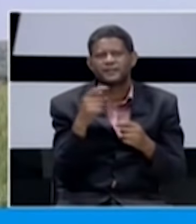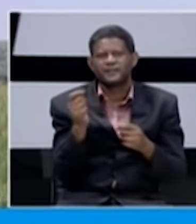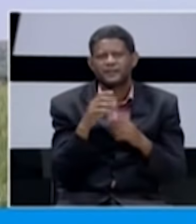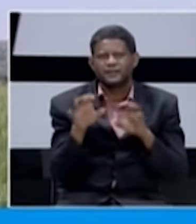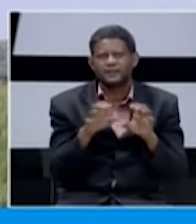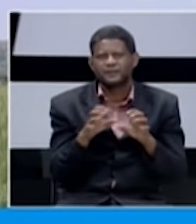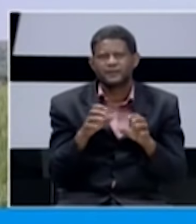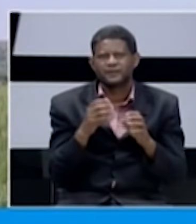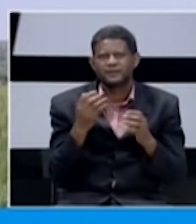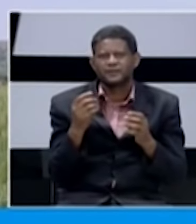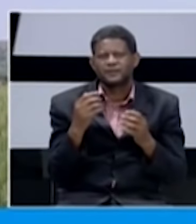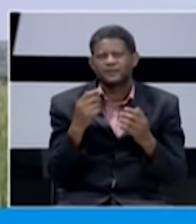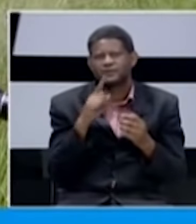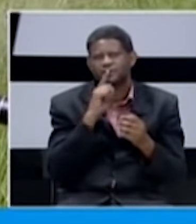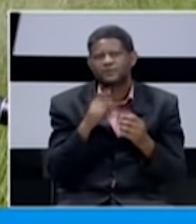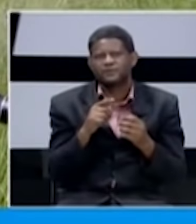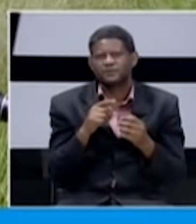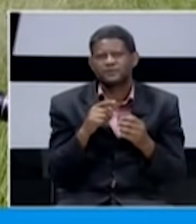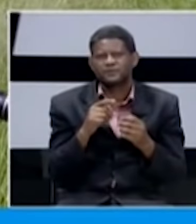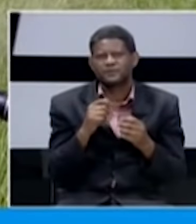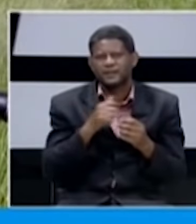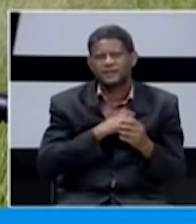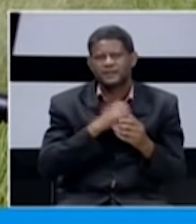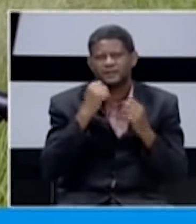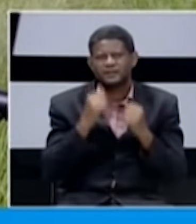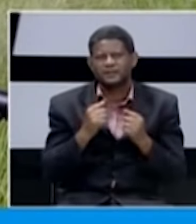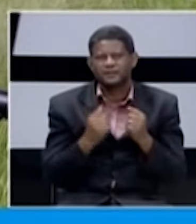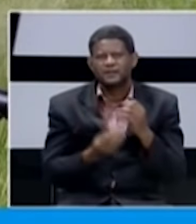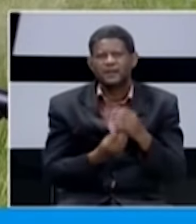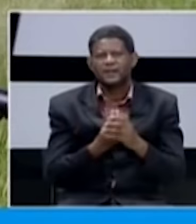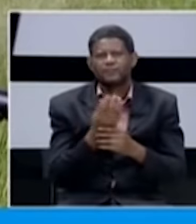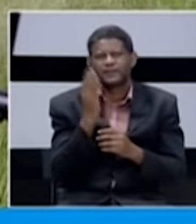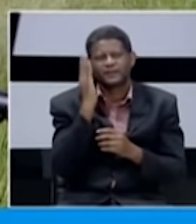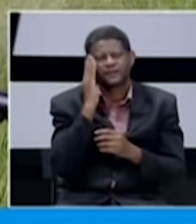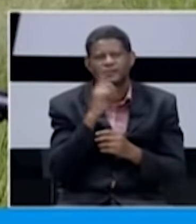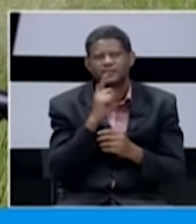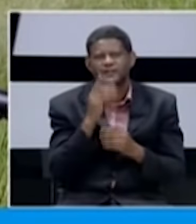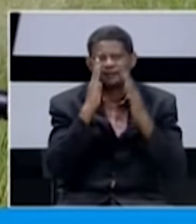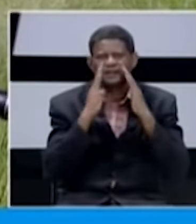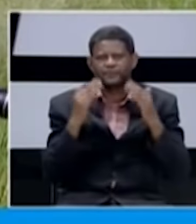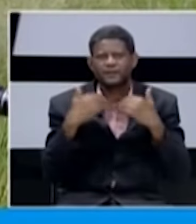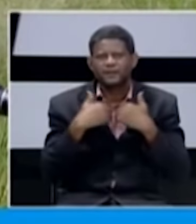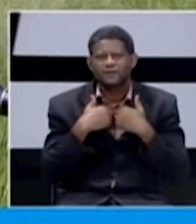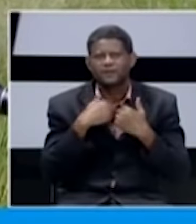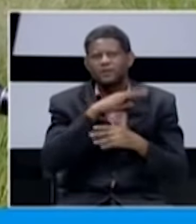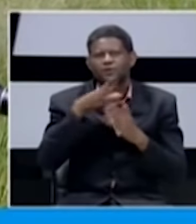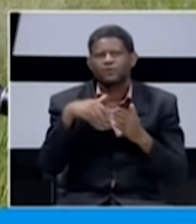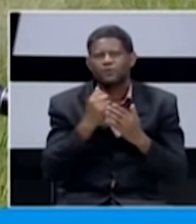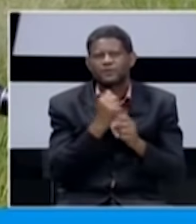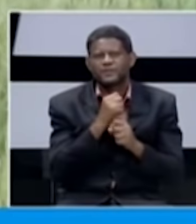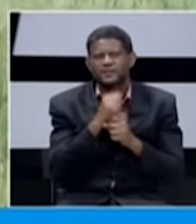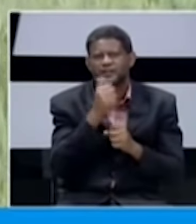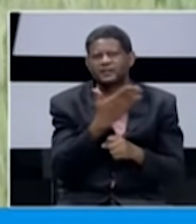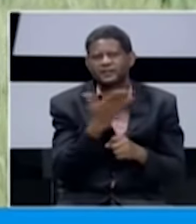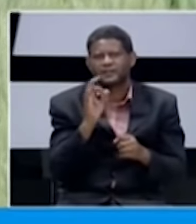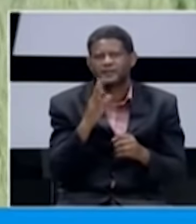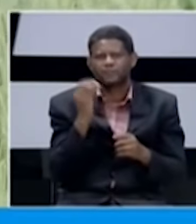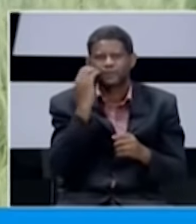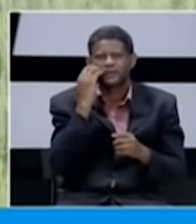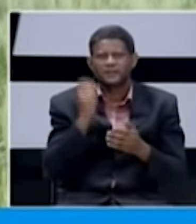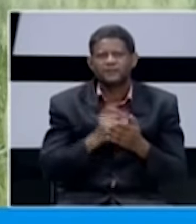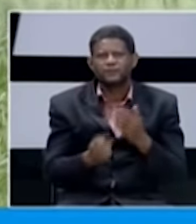يصير بحصير عرسنا نخدلو المعنا كنحضرينا سلام دحرهاليو كله لي يسرح نجاري لي ابي بيت صحفه قطبا